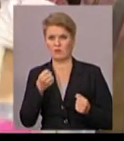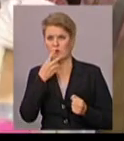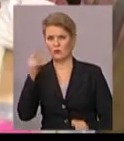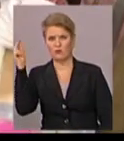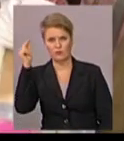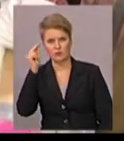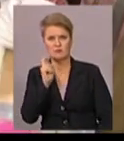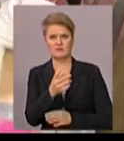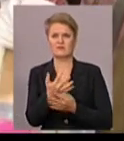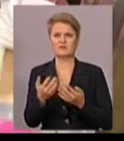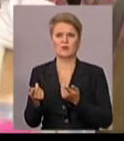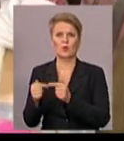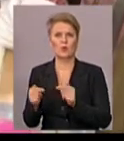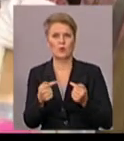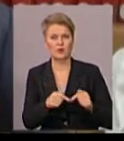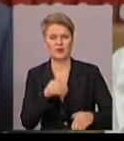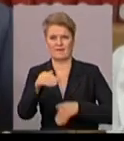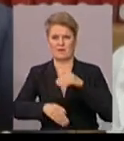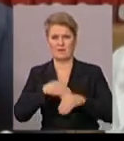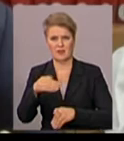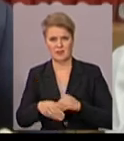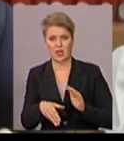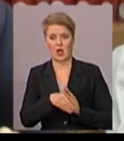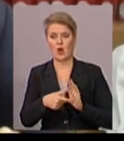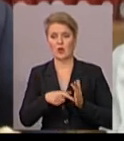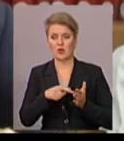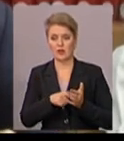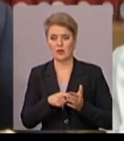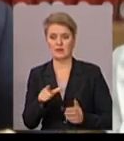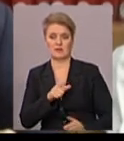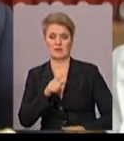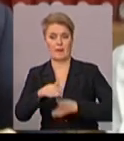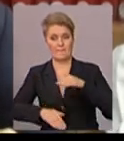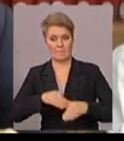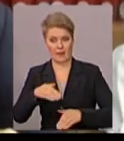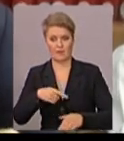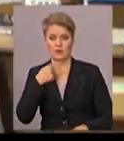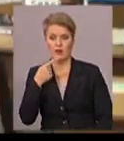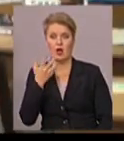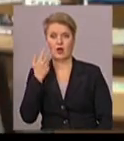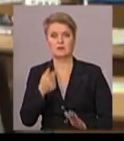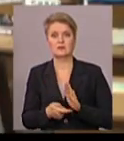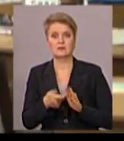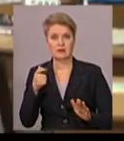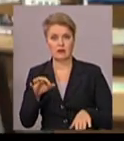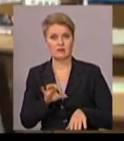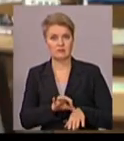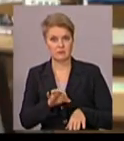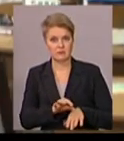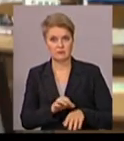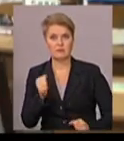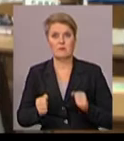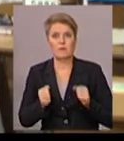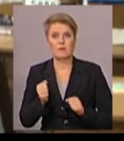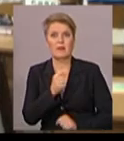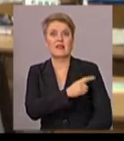вчилася, відвідувала різні гуртки, ходила в басейн. Однокласник дівчинки і напарник по плаванню Віталій каже, коли дізнався про недугу подруги, побіг